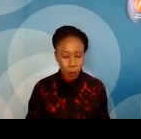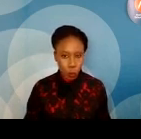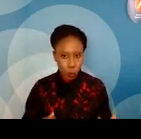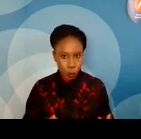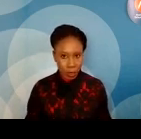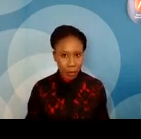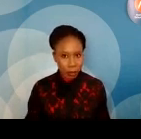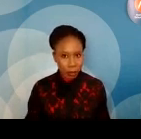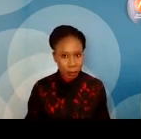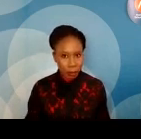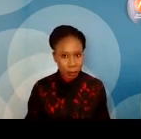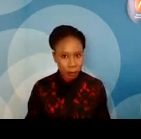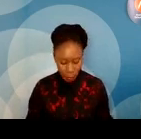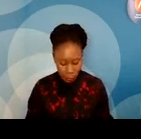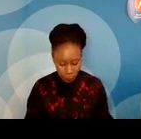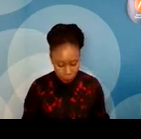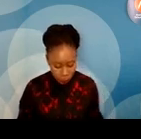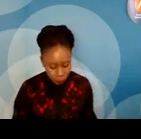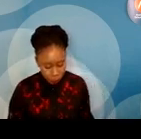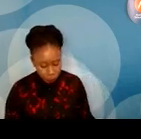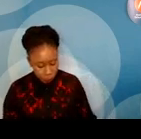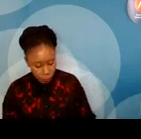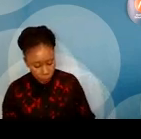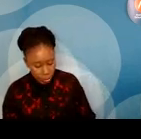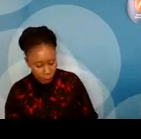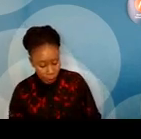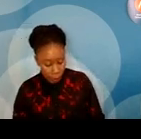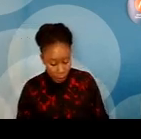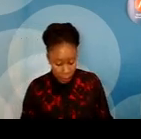har ambition och det där drivet.